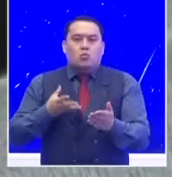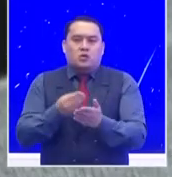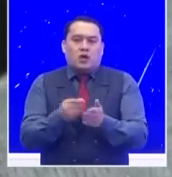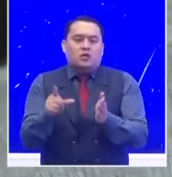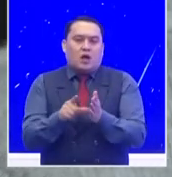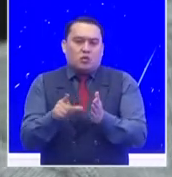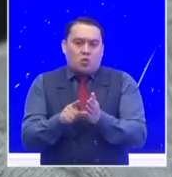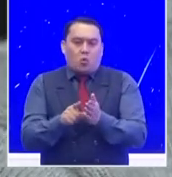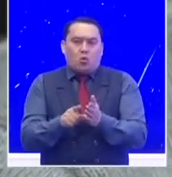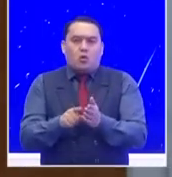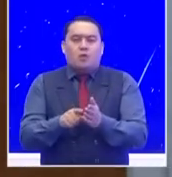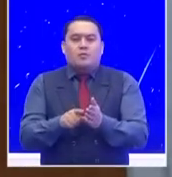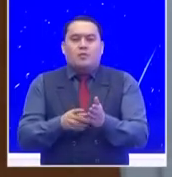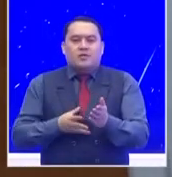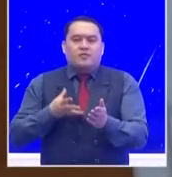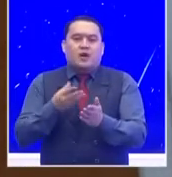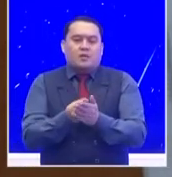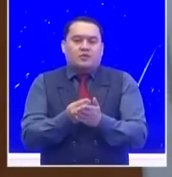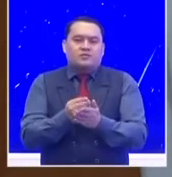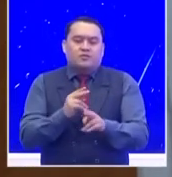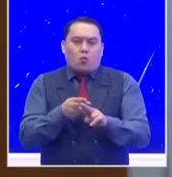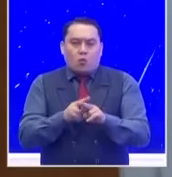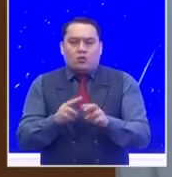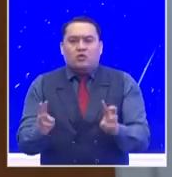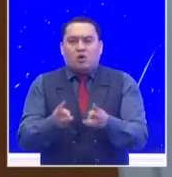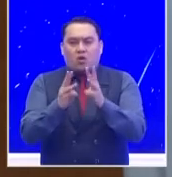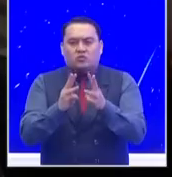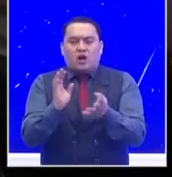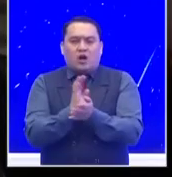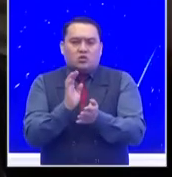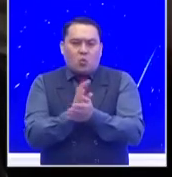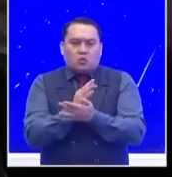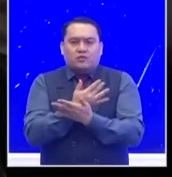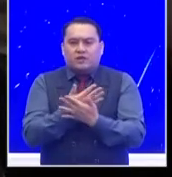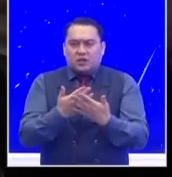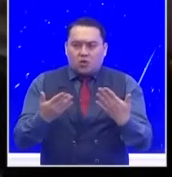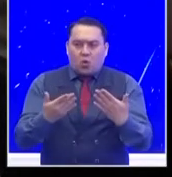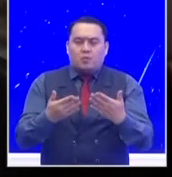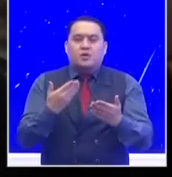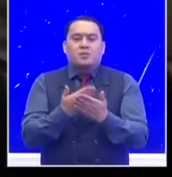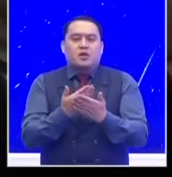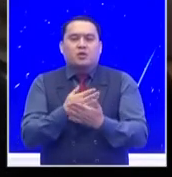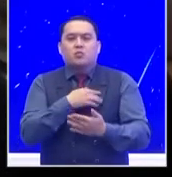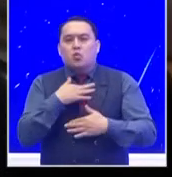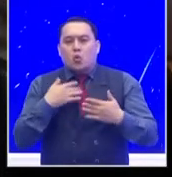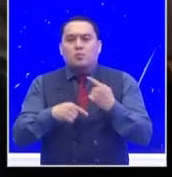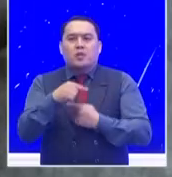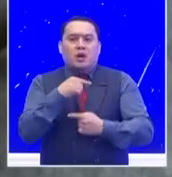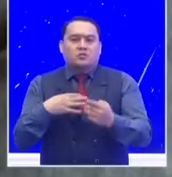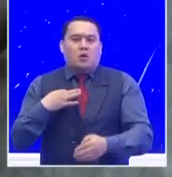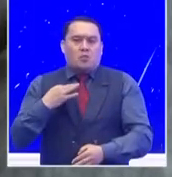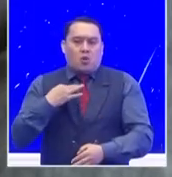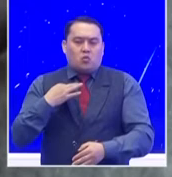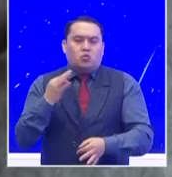налоговых платежей, ведение учета по выбросам, сбросам, размещению отходов и так далее. По словам надзорного органа, многие предприниматели пренебрегают